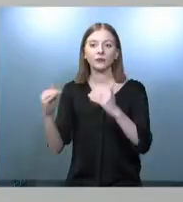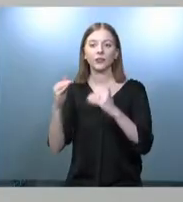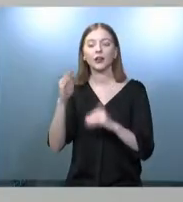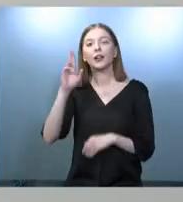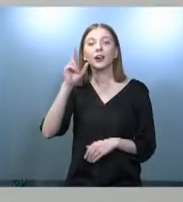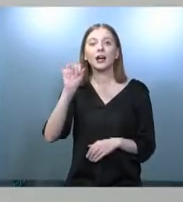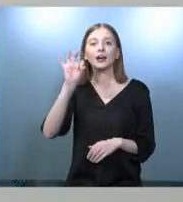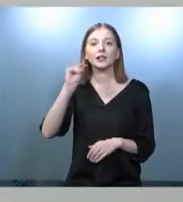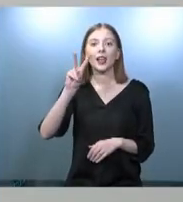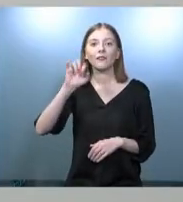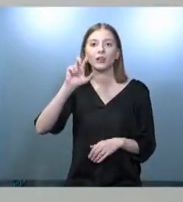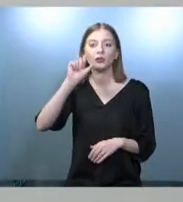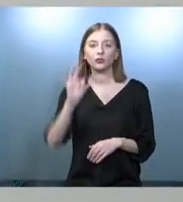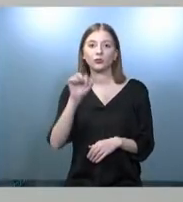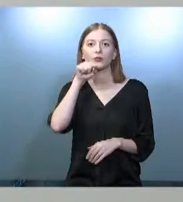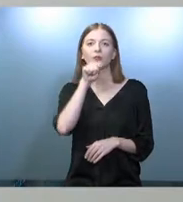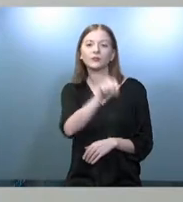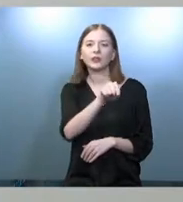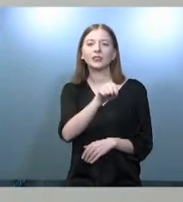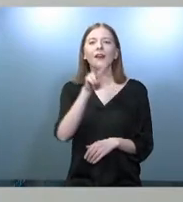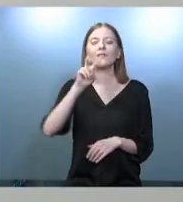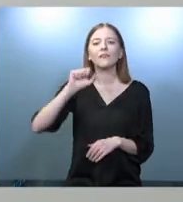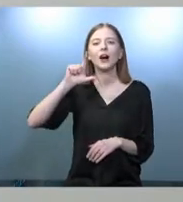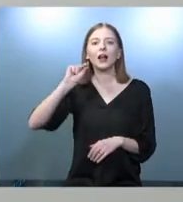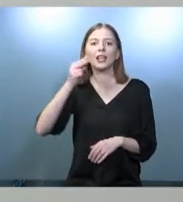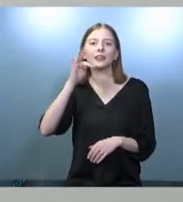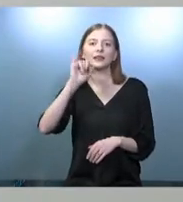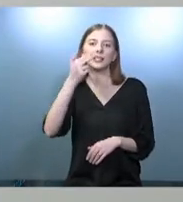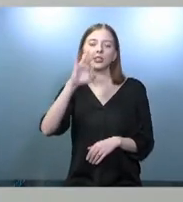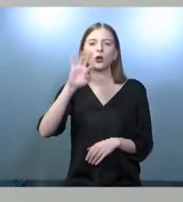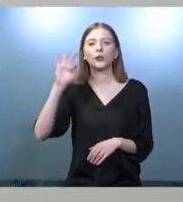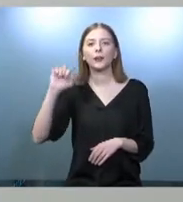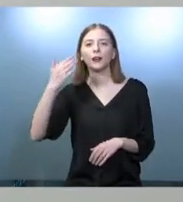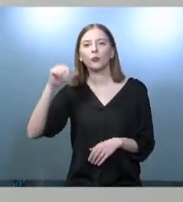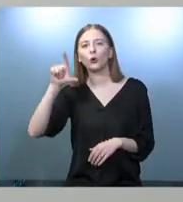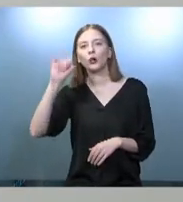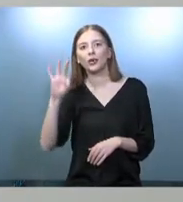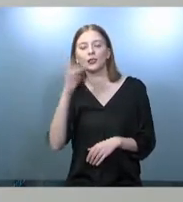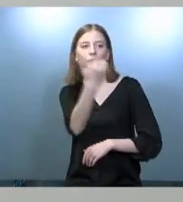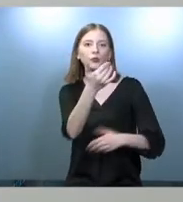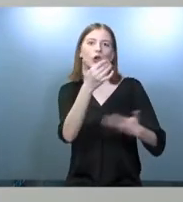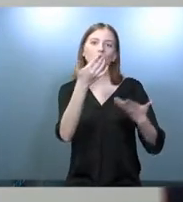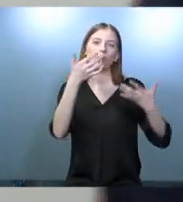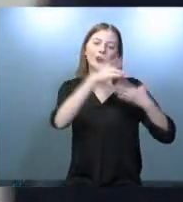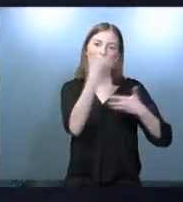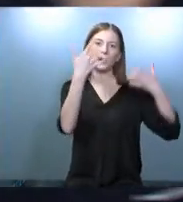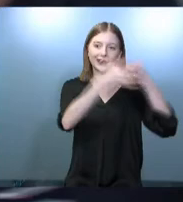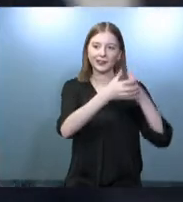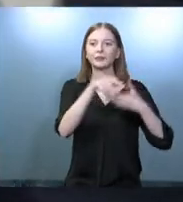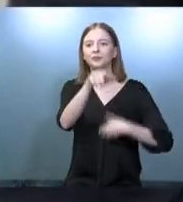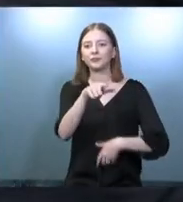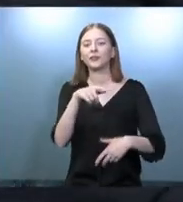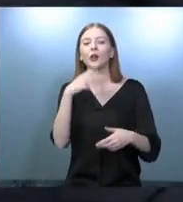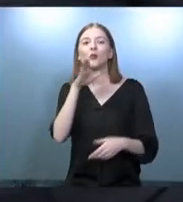Arūnas Kacevičius, Valentino Tamulio komanda, mūsų krašto sėkmiai, visuomeninis rinkimų komitetas toks, sveiki. Sveiki.